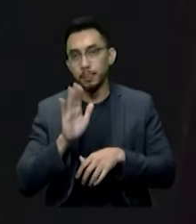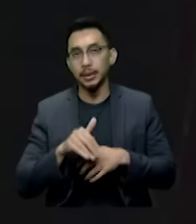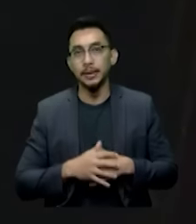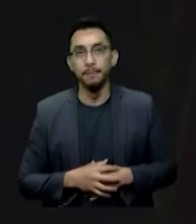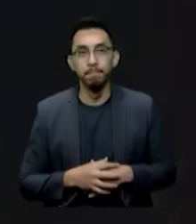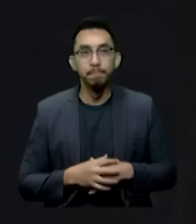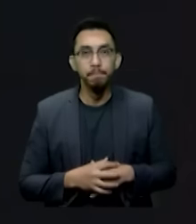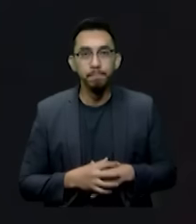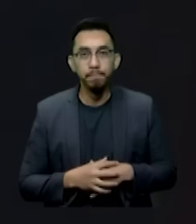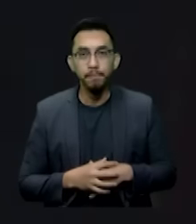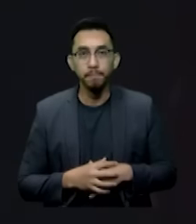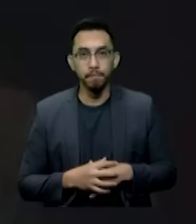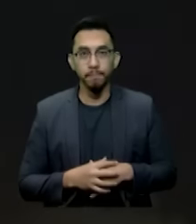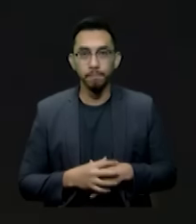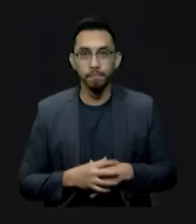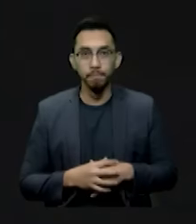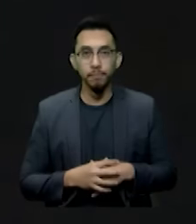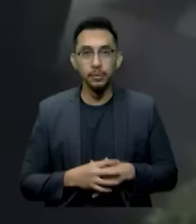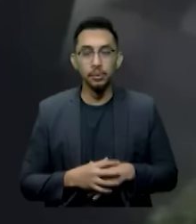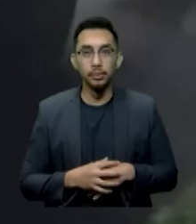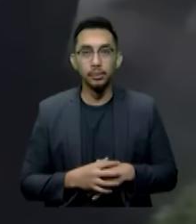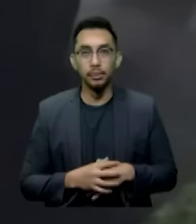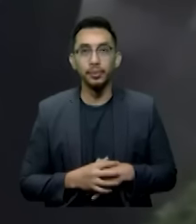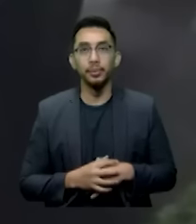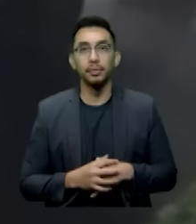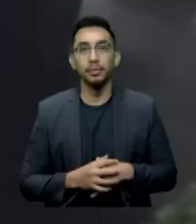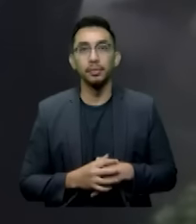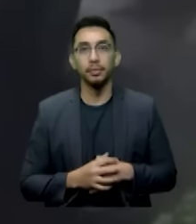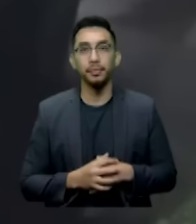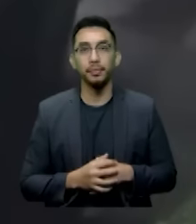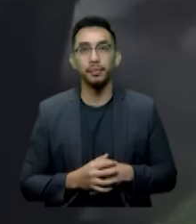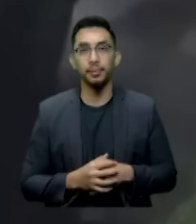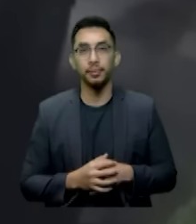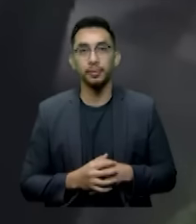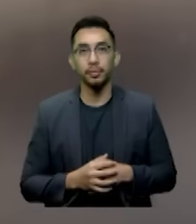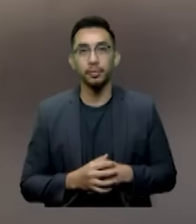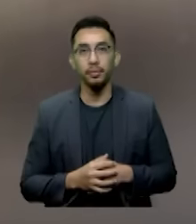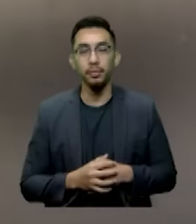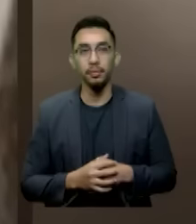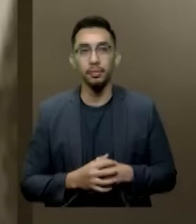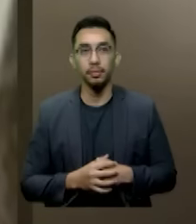Dari Kabupaten Bandung Barat, Jawa Barat, Yuwono Ahmad, iNews melaporkan.